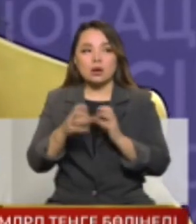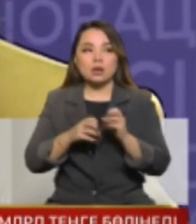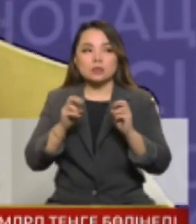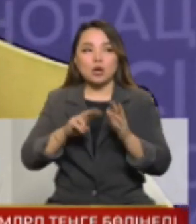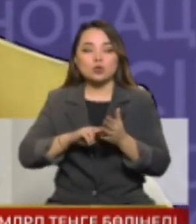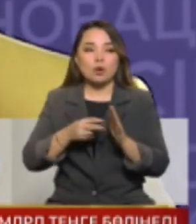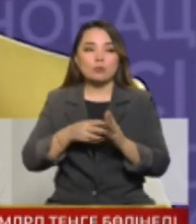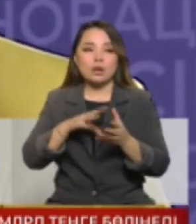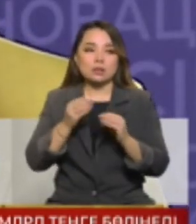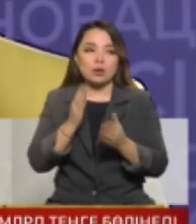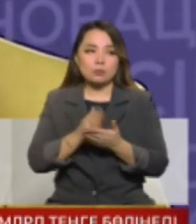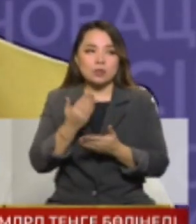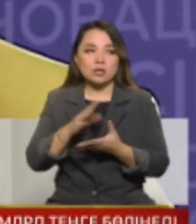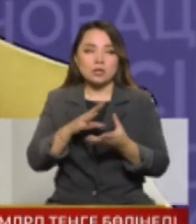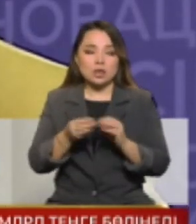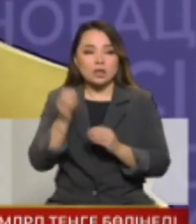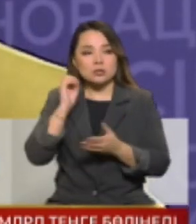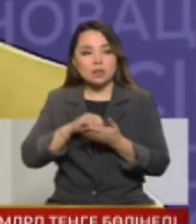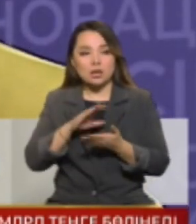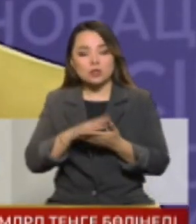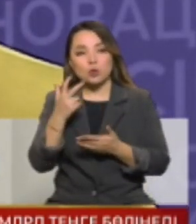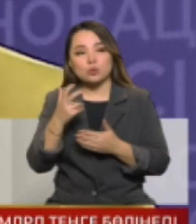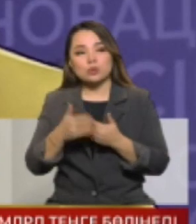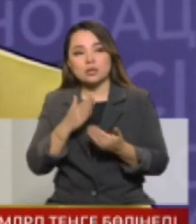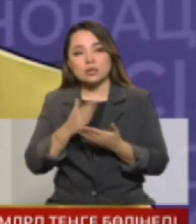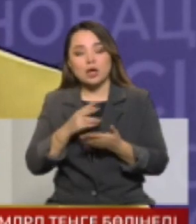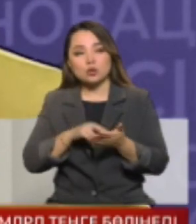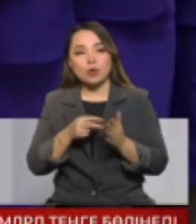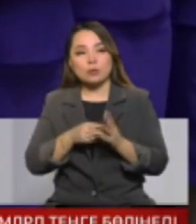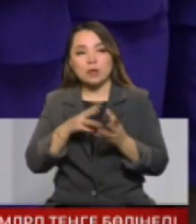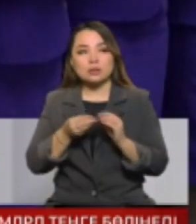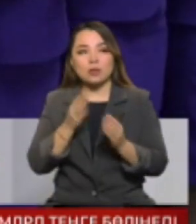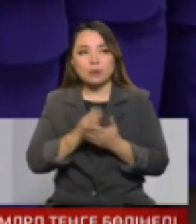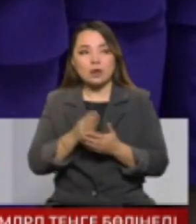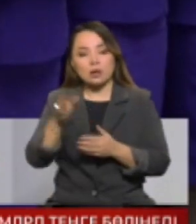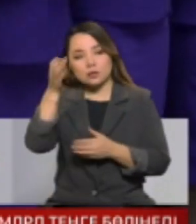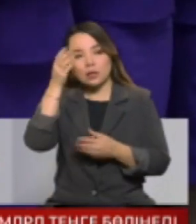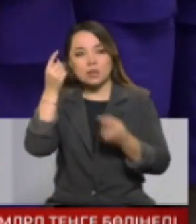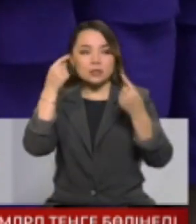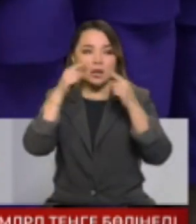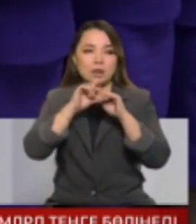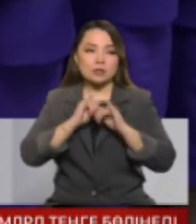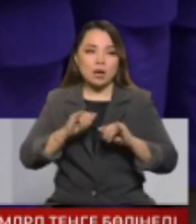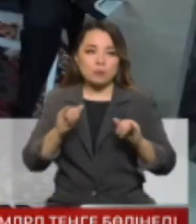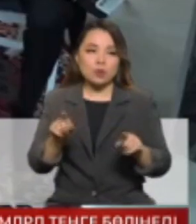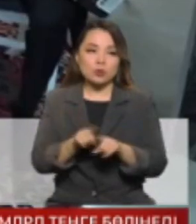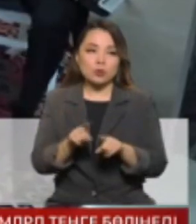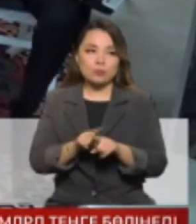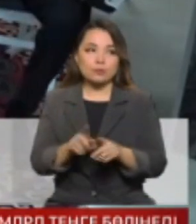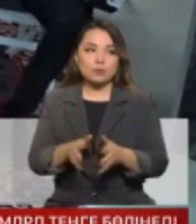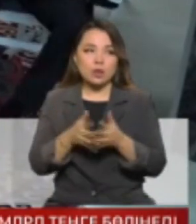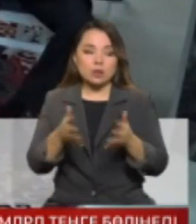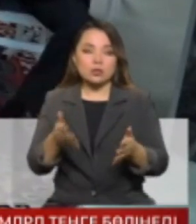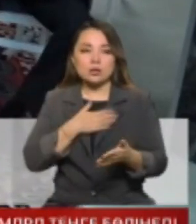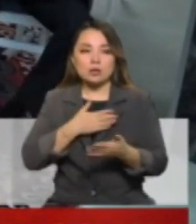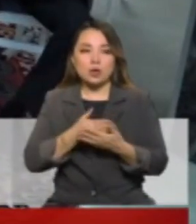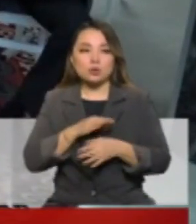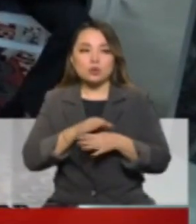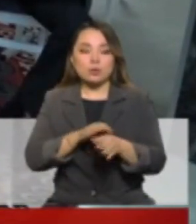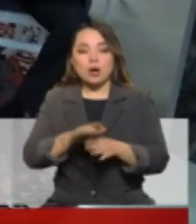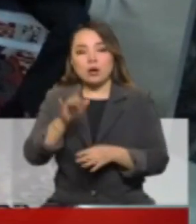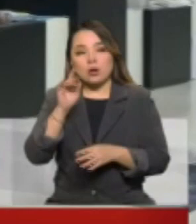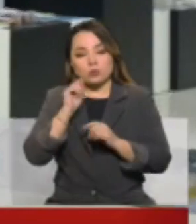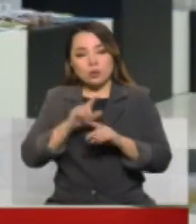халықаралық жобалары бар. Жалпы саны 300-ден астам жобаларымыз бар. Ғылым мен техникасы дамыған дәуірдің көшін ілескен іргелі оқу ордасында